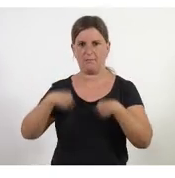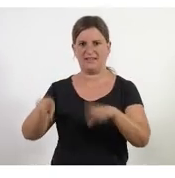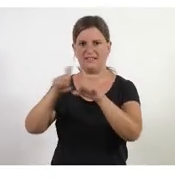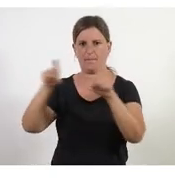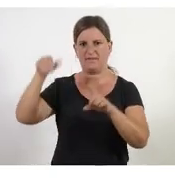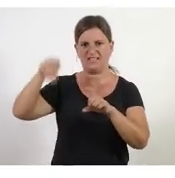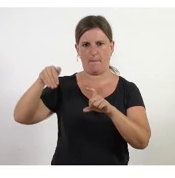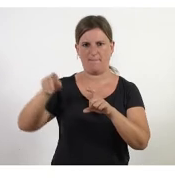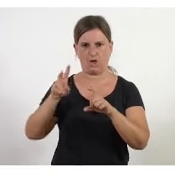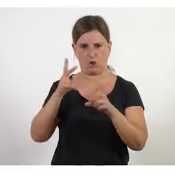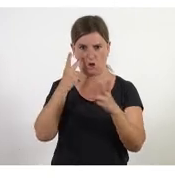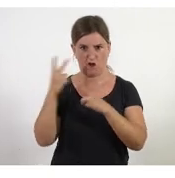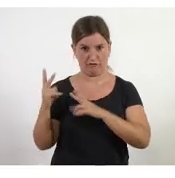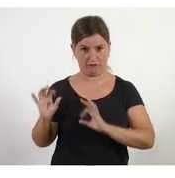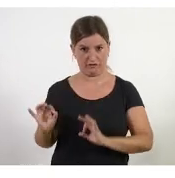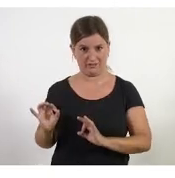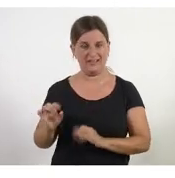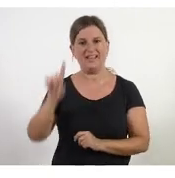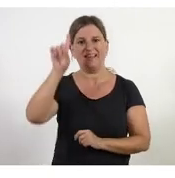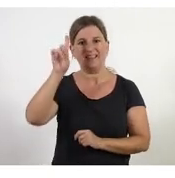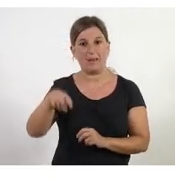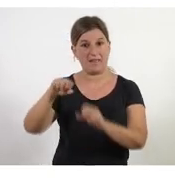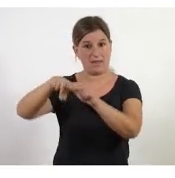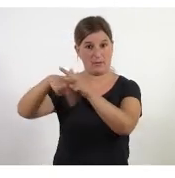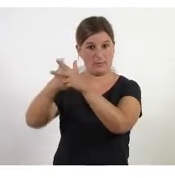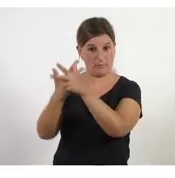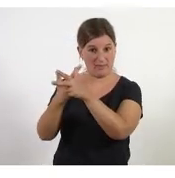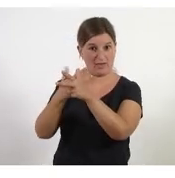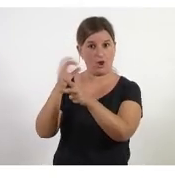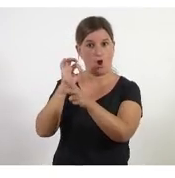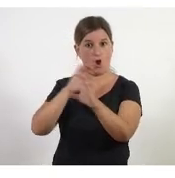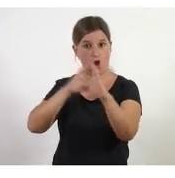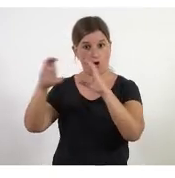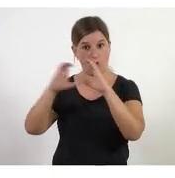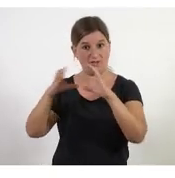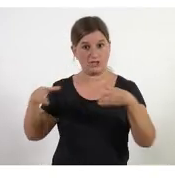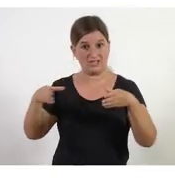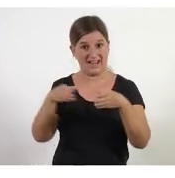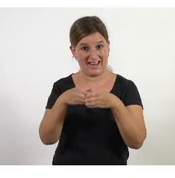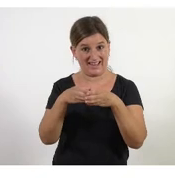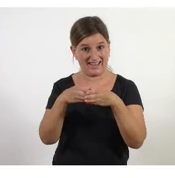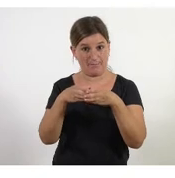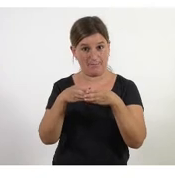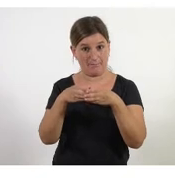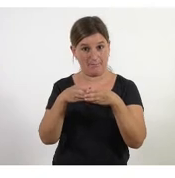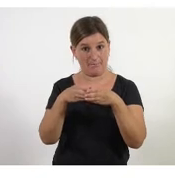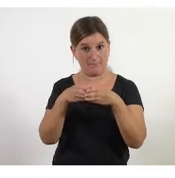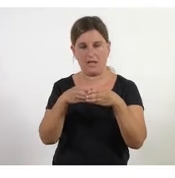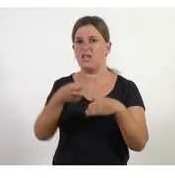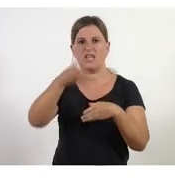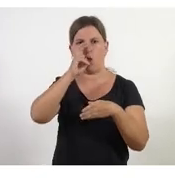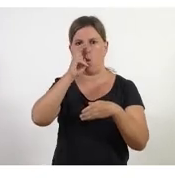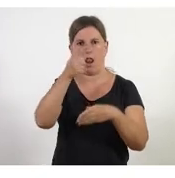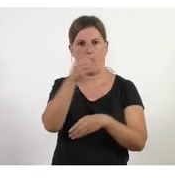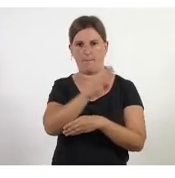Microsoft, i si ens fixem, justament, videoconferències i converses amb l'equip és la mateixa aplicació, perquè